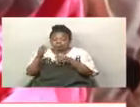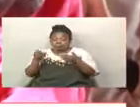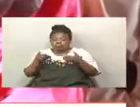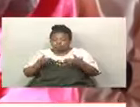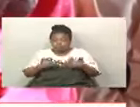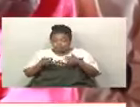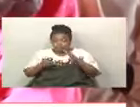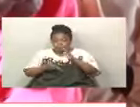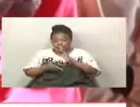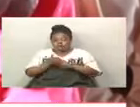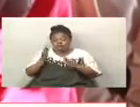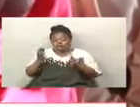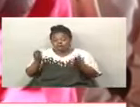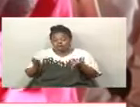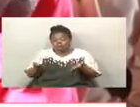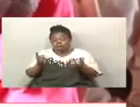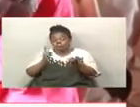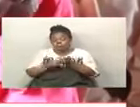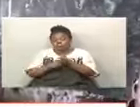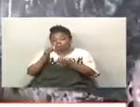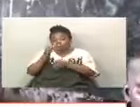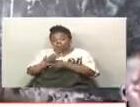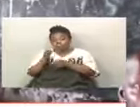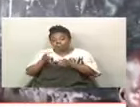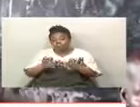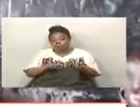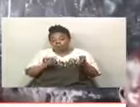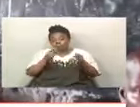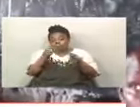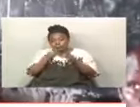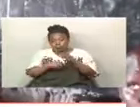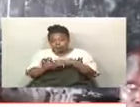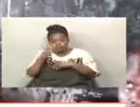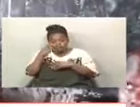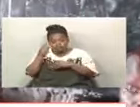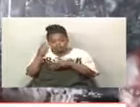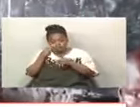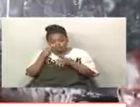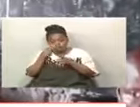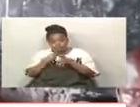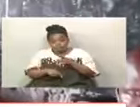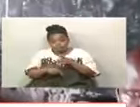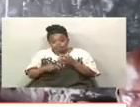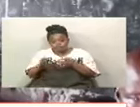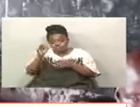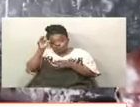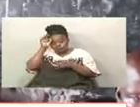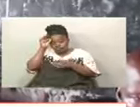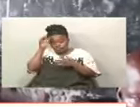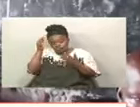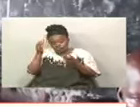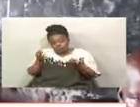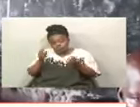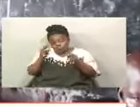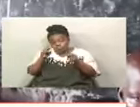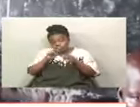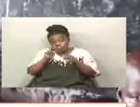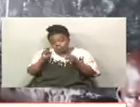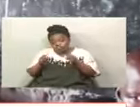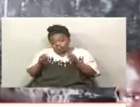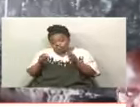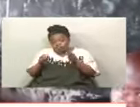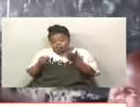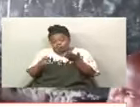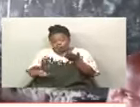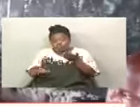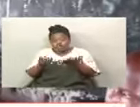bwango waba ofuna mulukujokojo kyennyinza okulaba mwawe ekizibu nti obutamanya tebukujizaako ki bayinza okuba